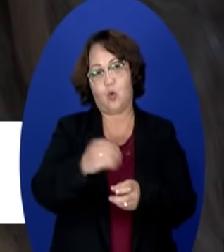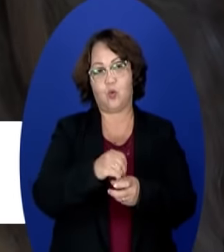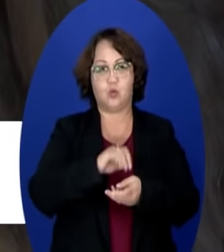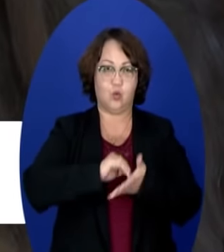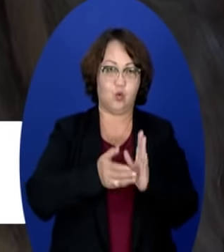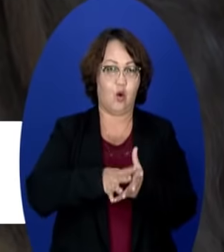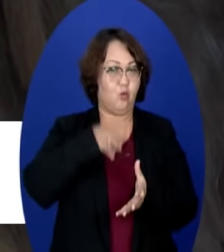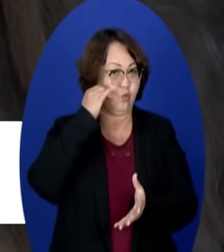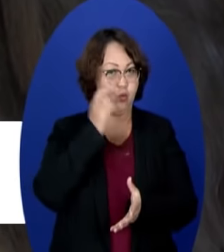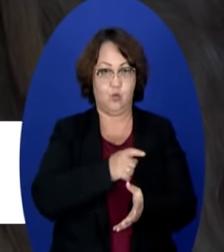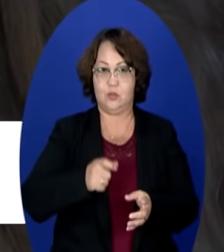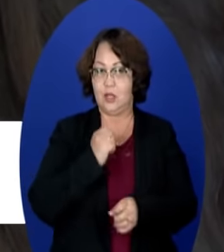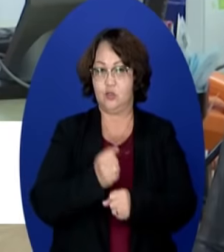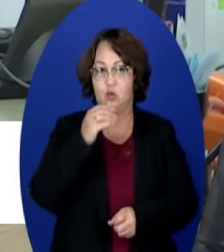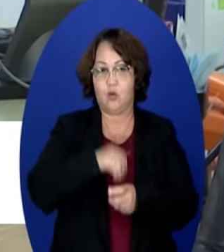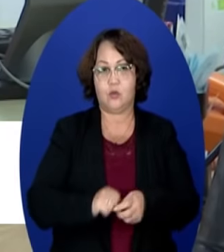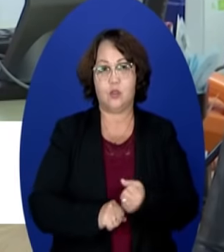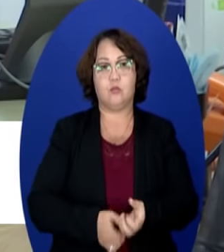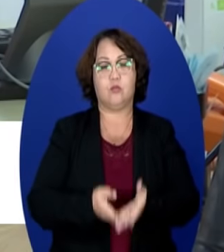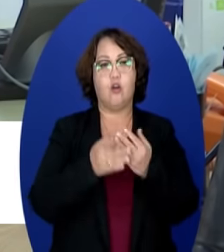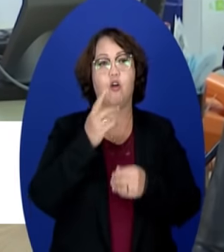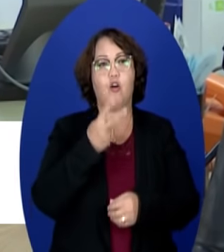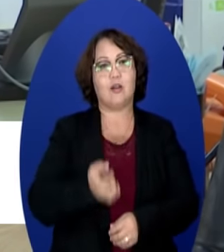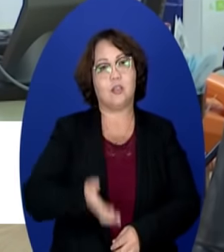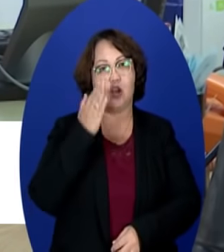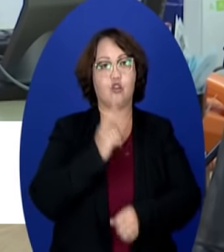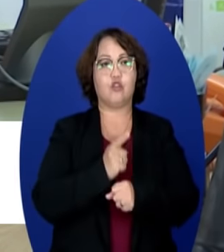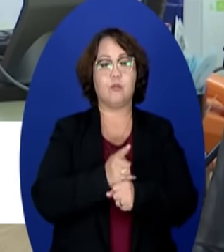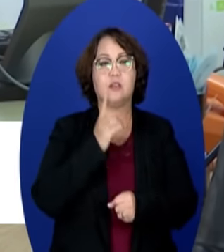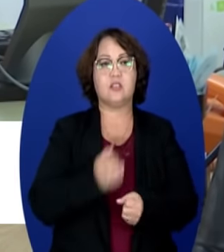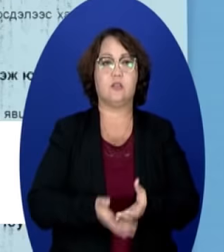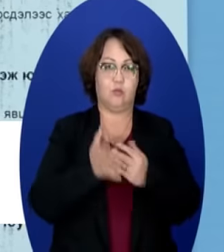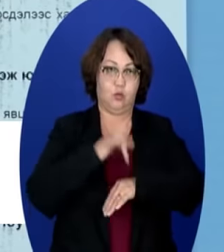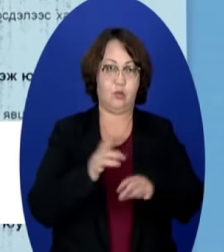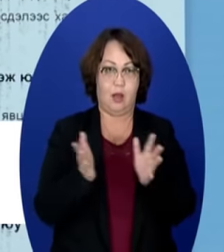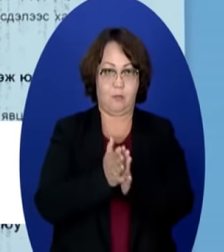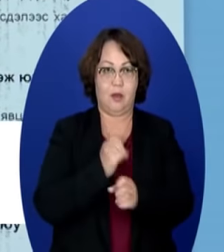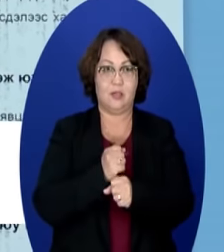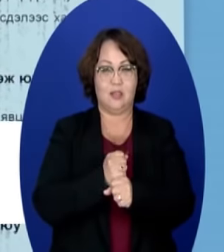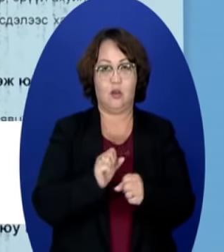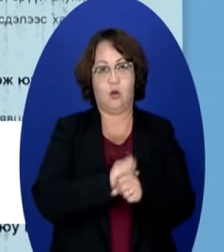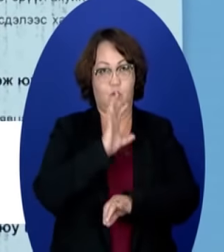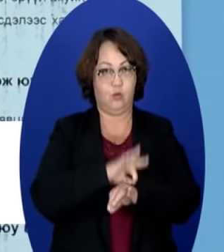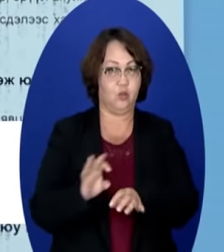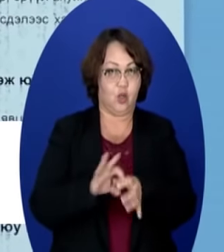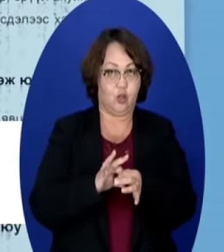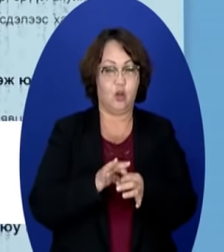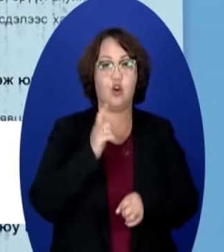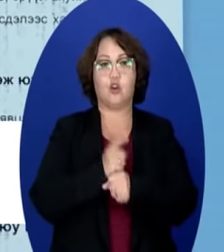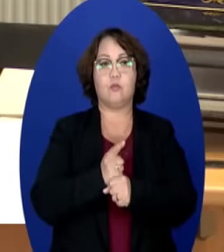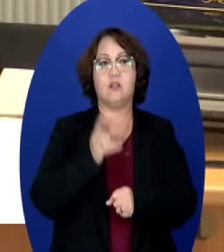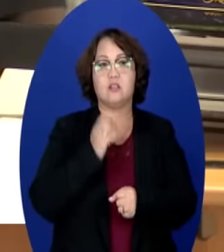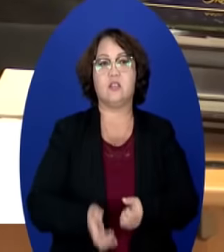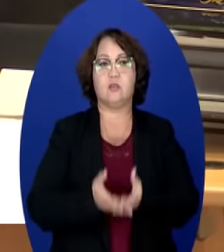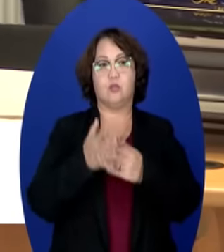оюутнуудыг ажлын байранд зуучлахын тулд 20 гаруй хөдөлмөр эрхлэлтийг дэмжих төвтэй хамтардаг байсан. Цар тахлын нөхцөл байдлаас болж хөдөлмөр эрхлэлтийг дэмжих